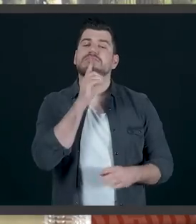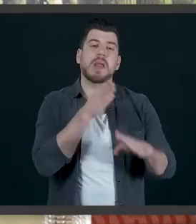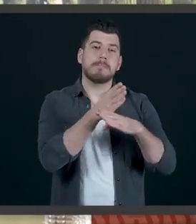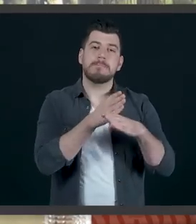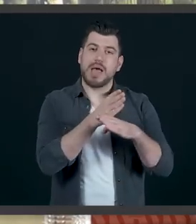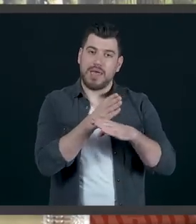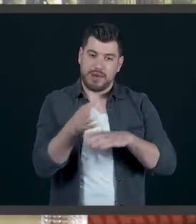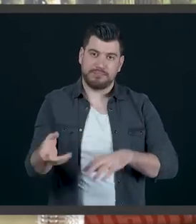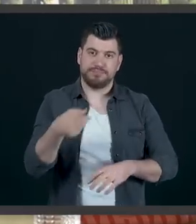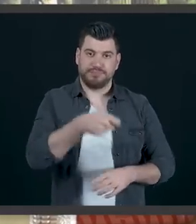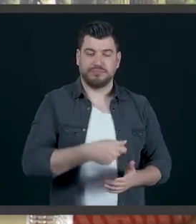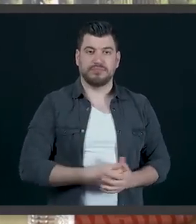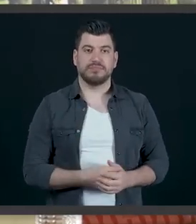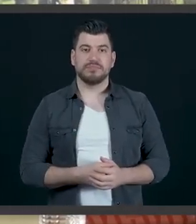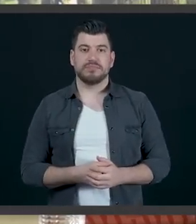Παίρνουμε ένα μαχαίρι